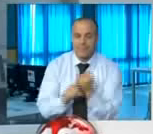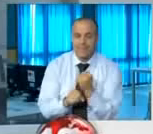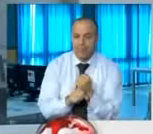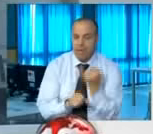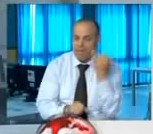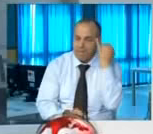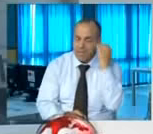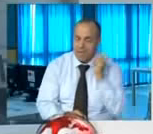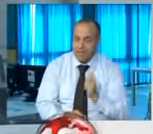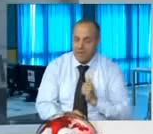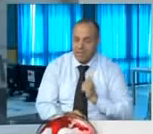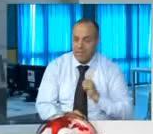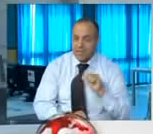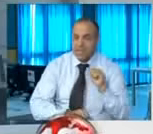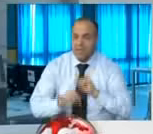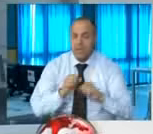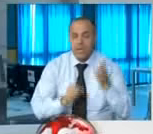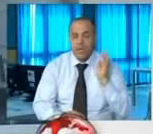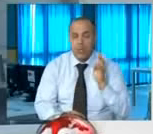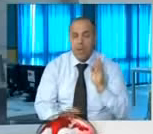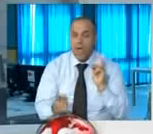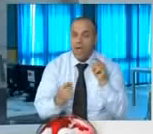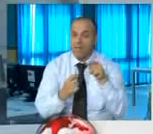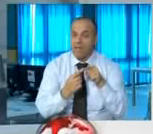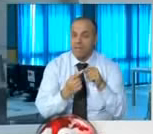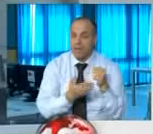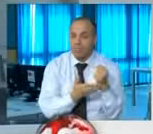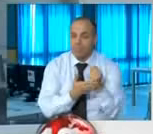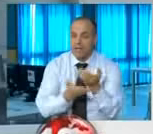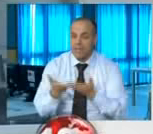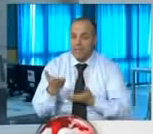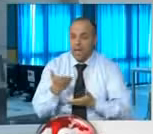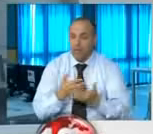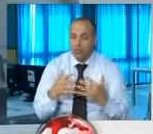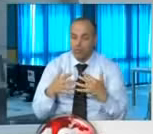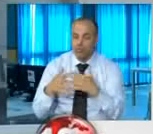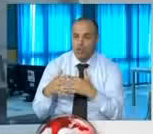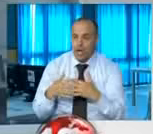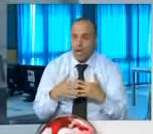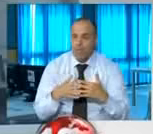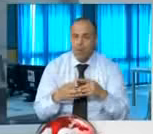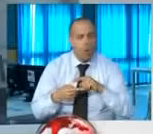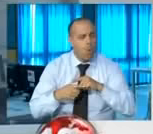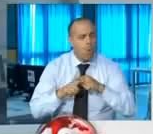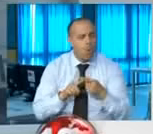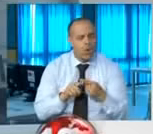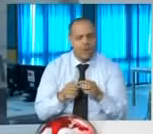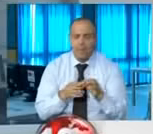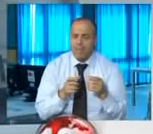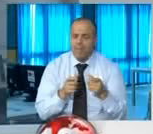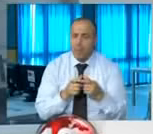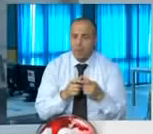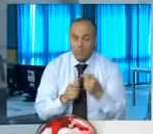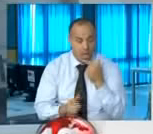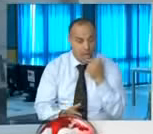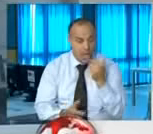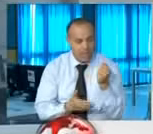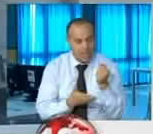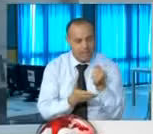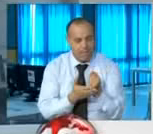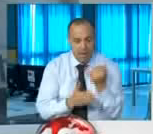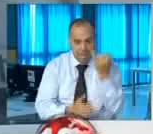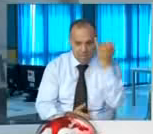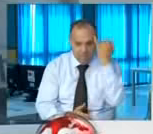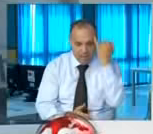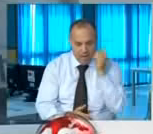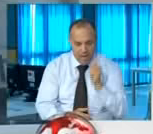والمبادرة الخاصة نظمت ندوة تهدف إلى تعزيز التعاون والشراكة مع مختلف الهياكل العمومية من أجل دفع المبادرة